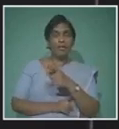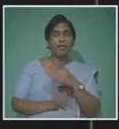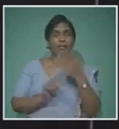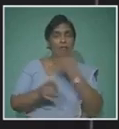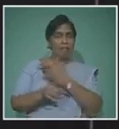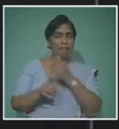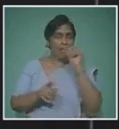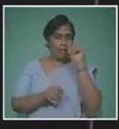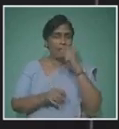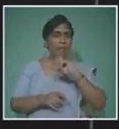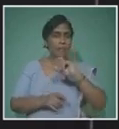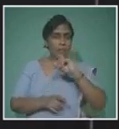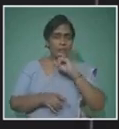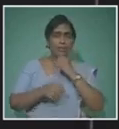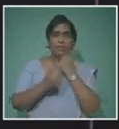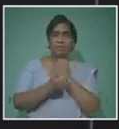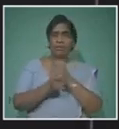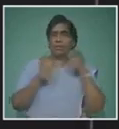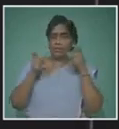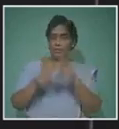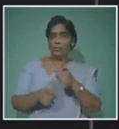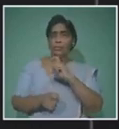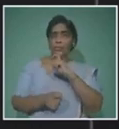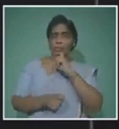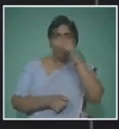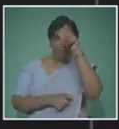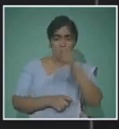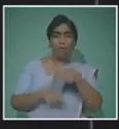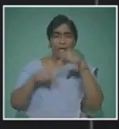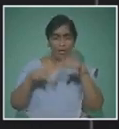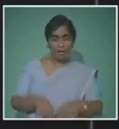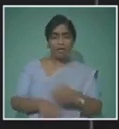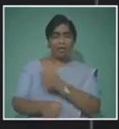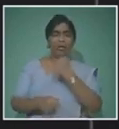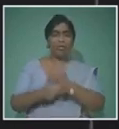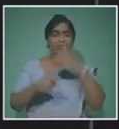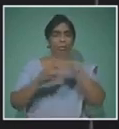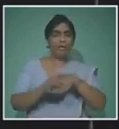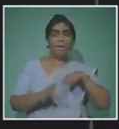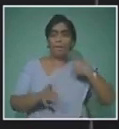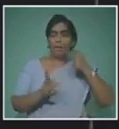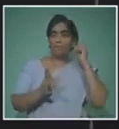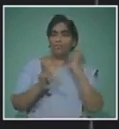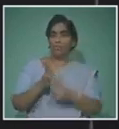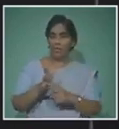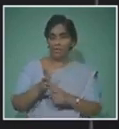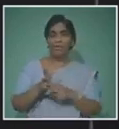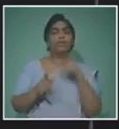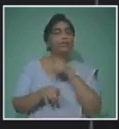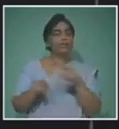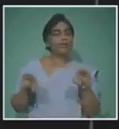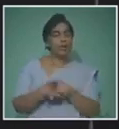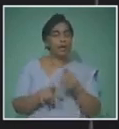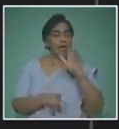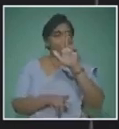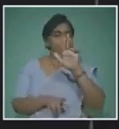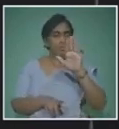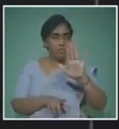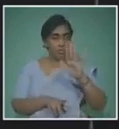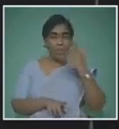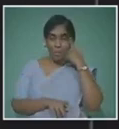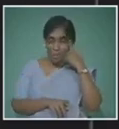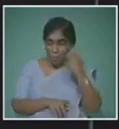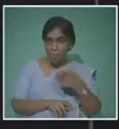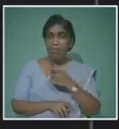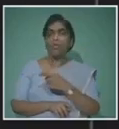නඩුවකට උසාවින් අත්හිට වූ සිරදඬුවම් ලැබ පුද්ගලයෙක් අද මේ ආණ්ඩු පක්ෂයේ ප්‍රධාන සංවිධායක. එතුමට 89 දේවල් දැනගන්න